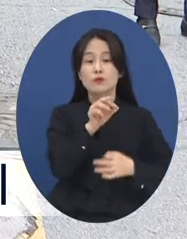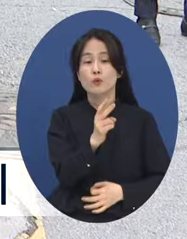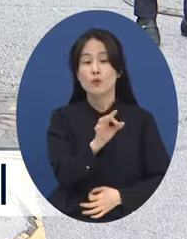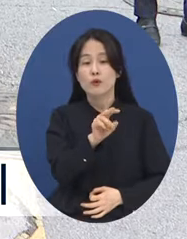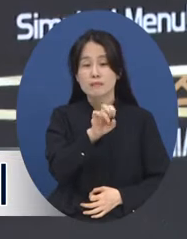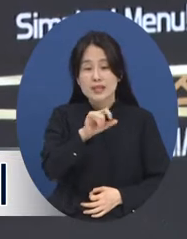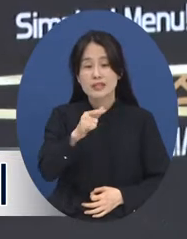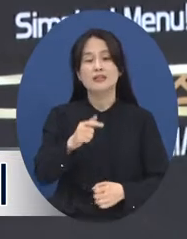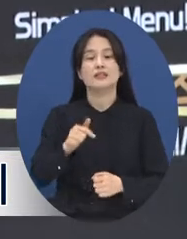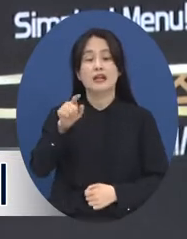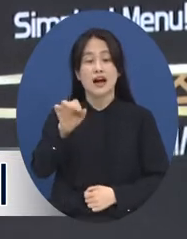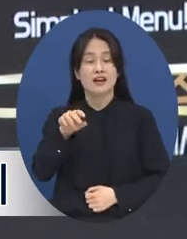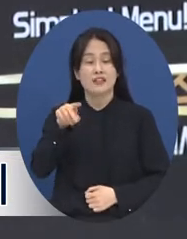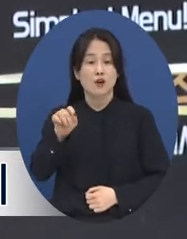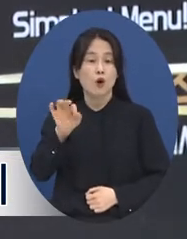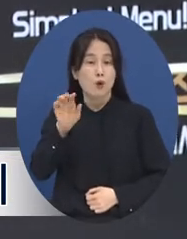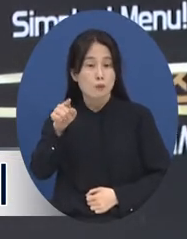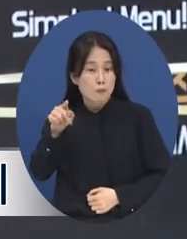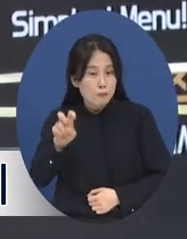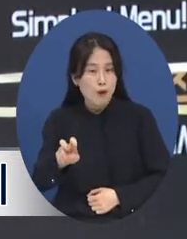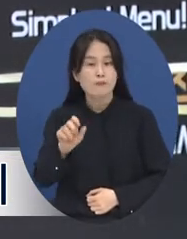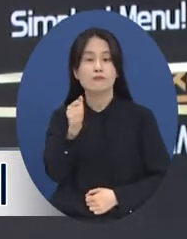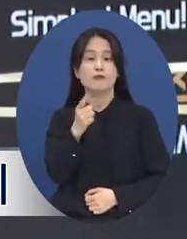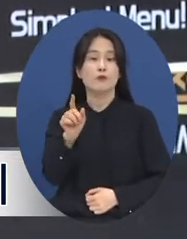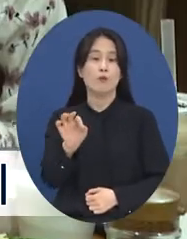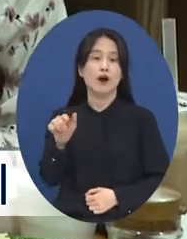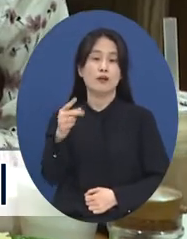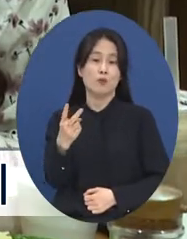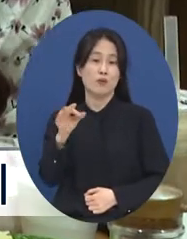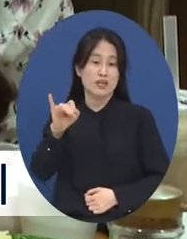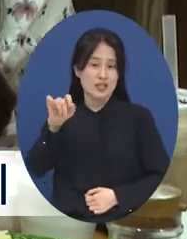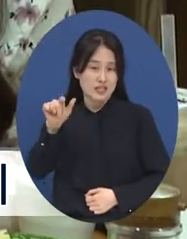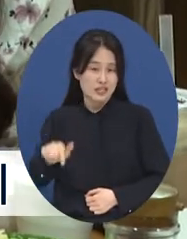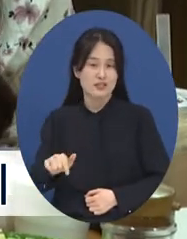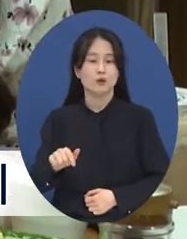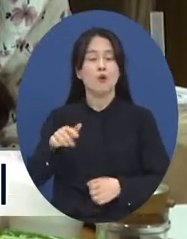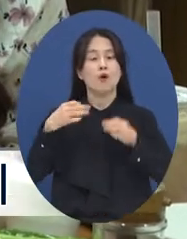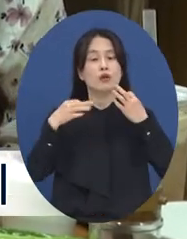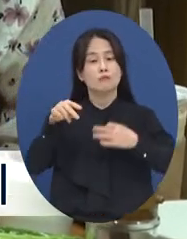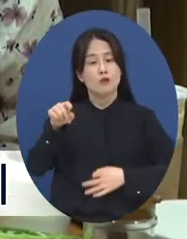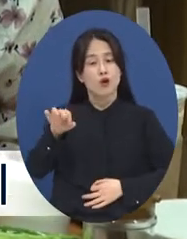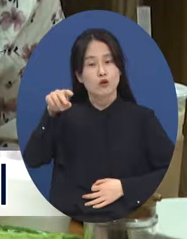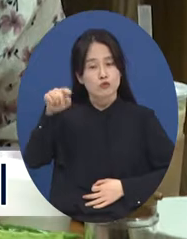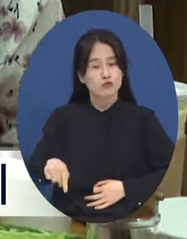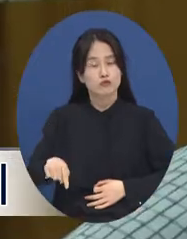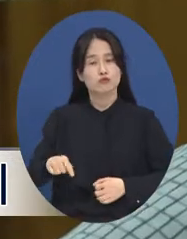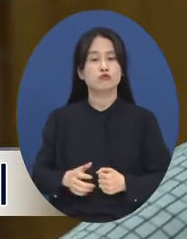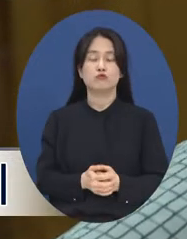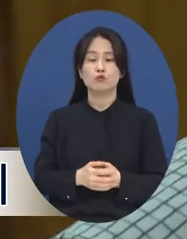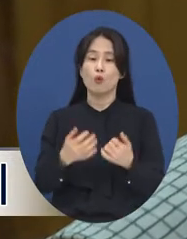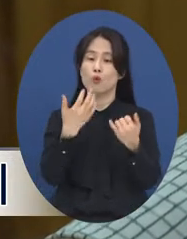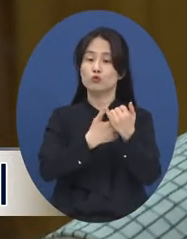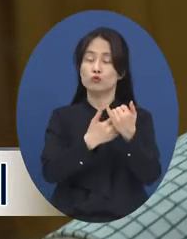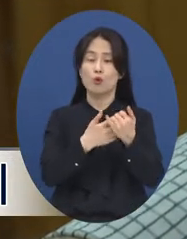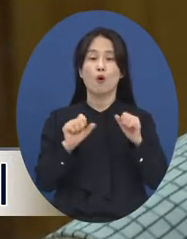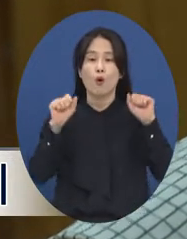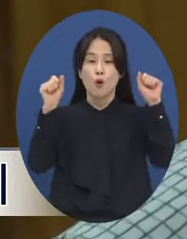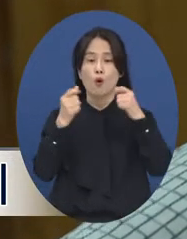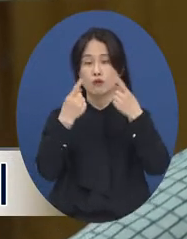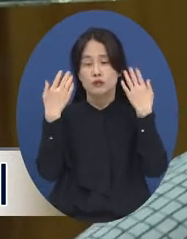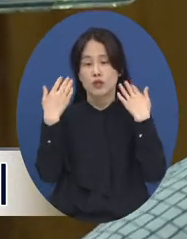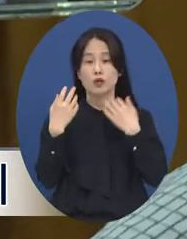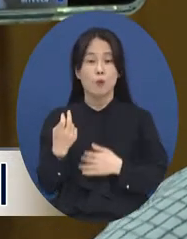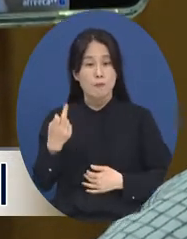김용민과 개그맨 강성범, 칼럼니스트 황교희, 문화평론가 김성수, 그리고 인기 유튜버 최대오빠 등